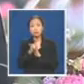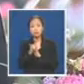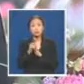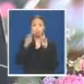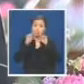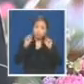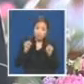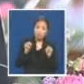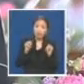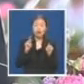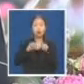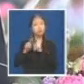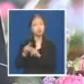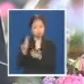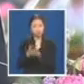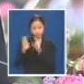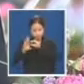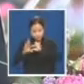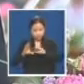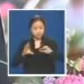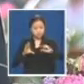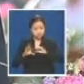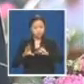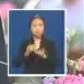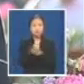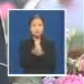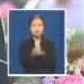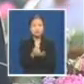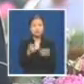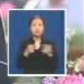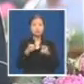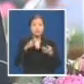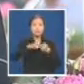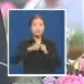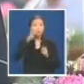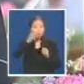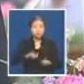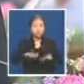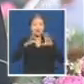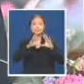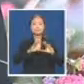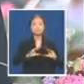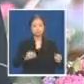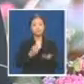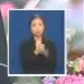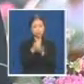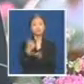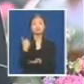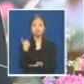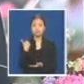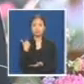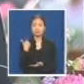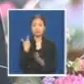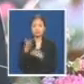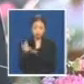ช่วยเหลือเกื้อกูลกันในช่วงที่ประสบภัยน้ำท่วมอีกส่วนหนึ่ง ผลการดำเนินงานโครงการสนับสนุน